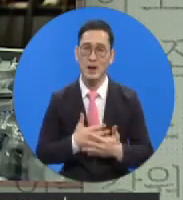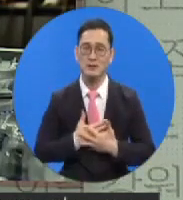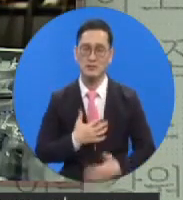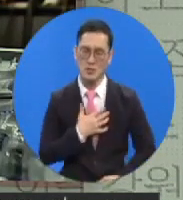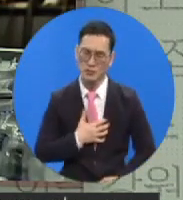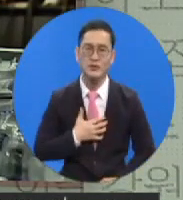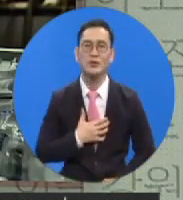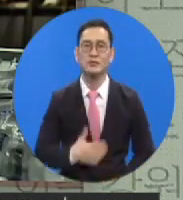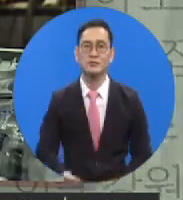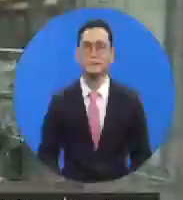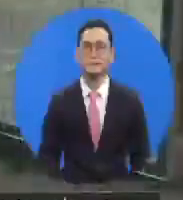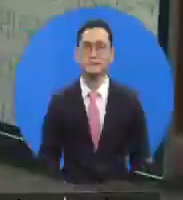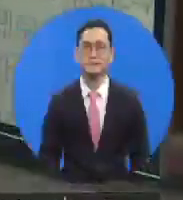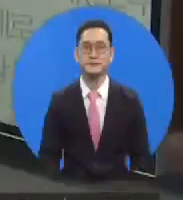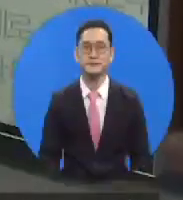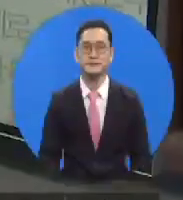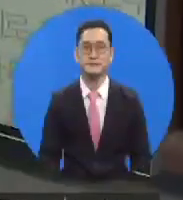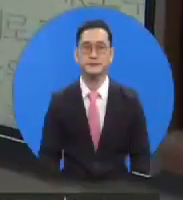후에 이야기 나눠보죠.